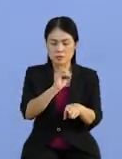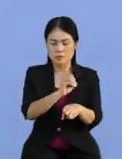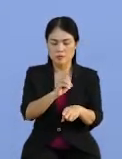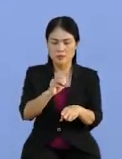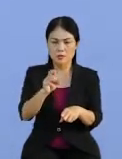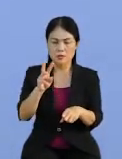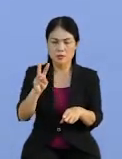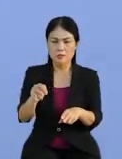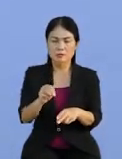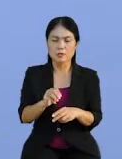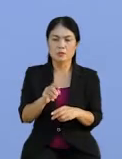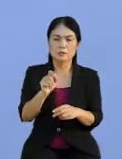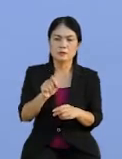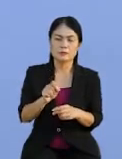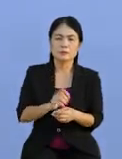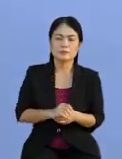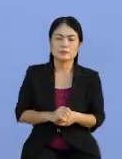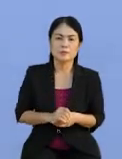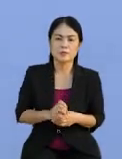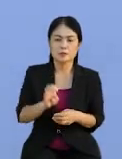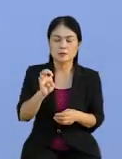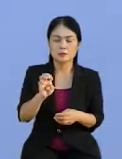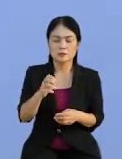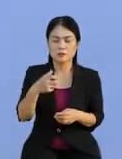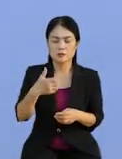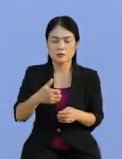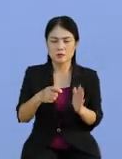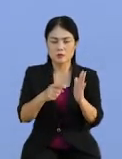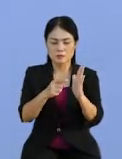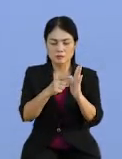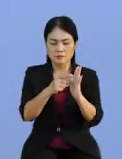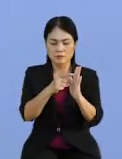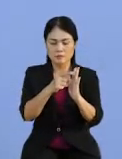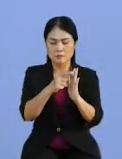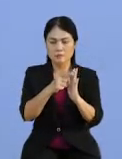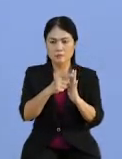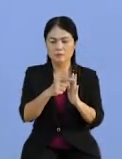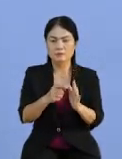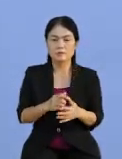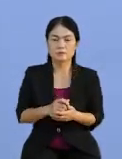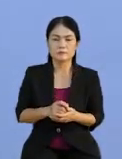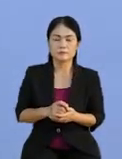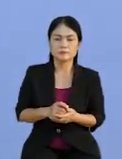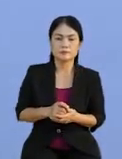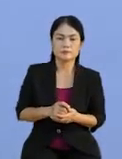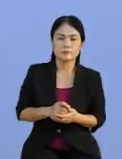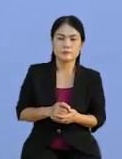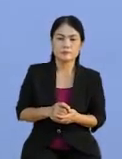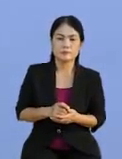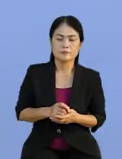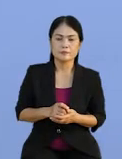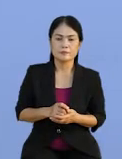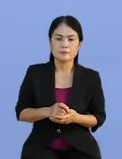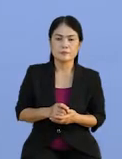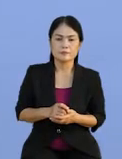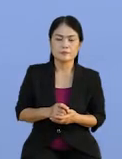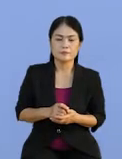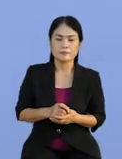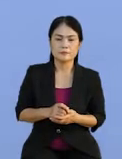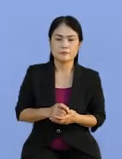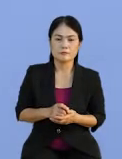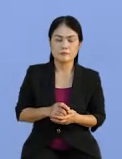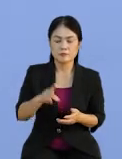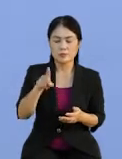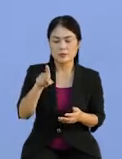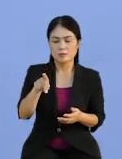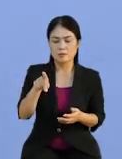trong chấm nọt bà chân lục rú xong tay chấm nọt đi muối cứ trong chấm nọt bà phì cho này nì bà